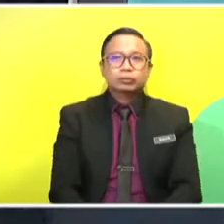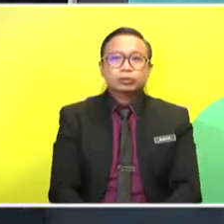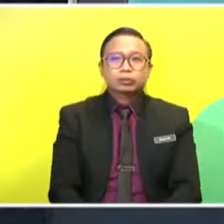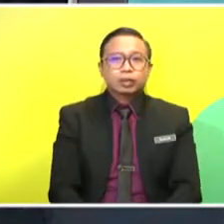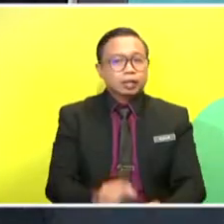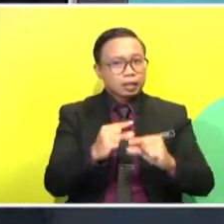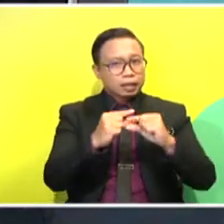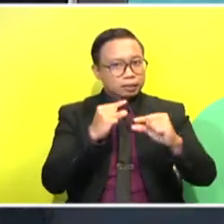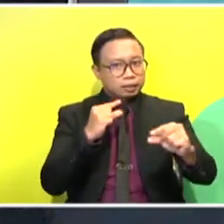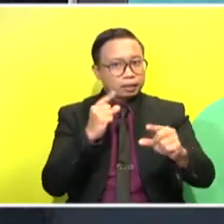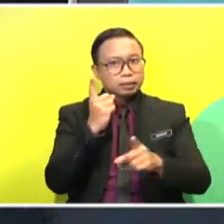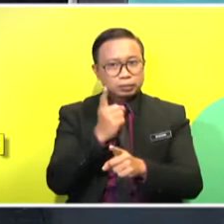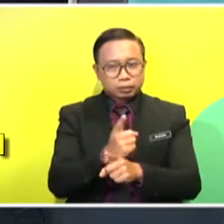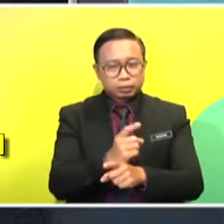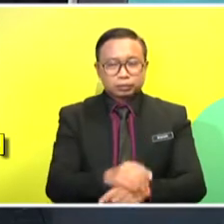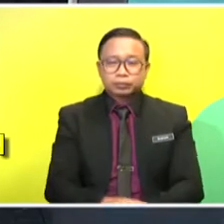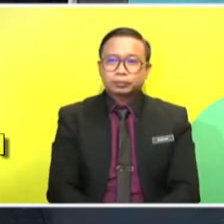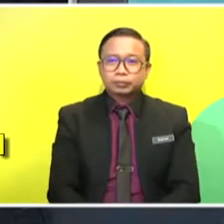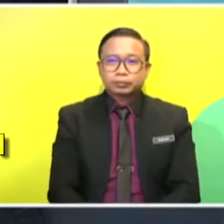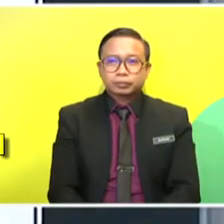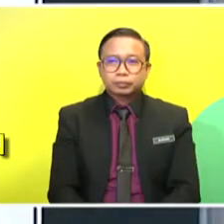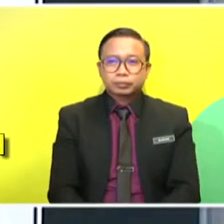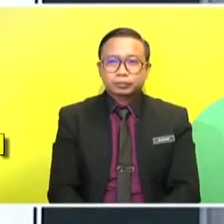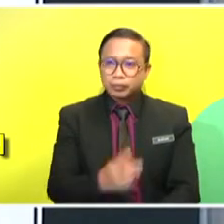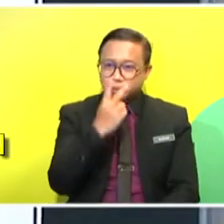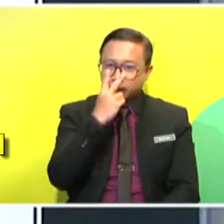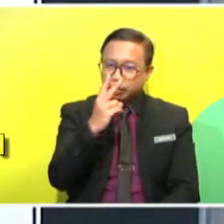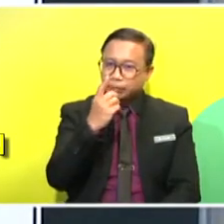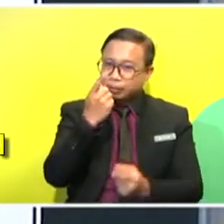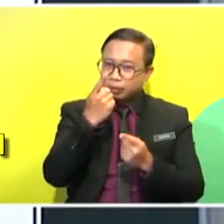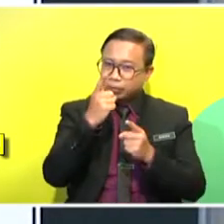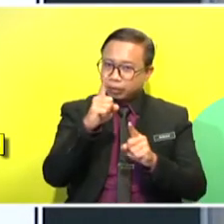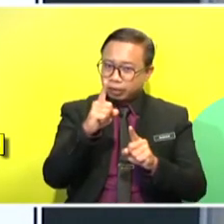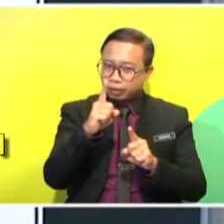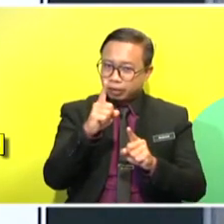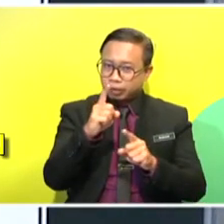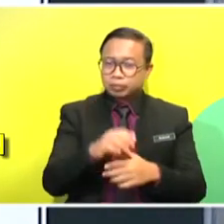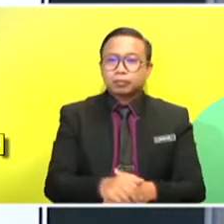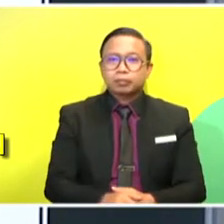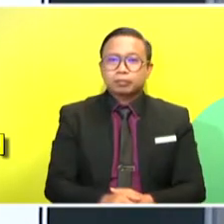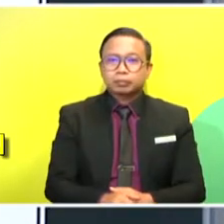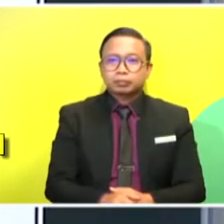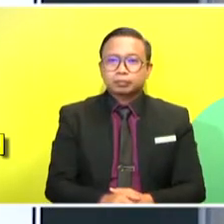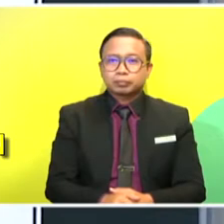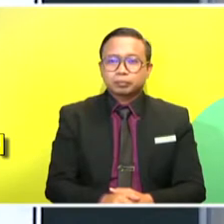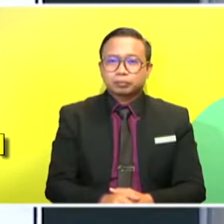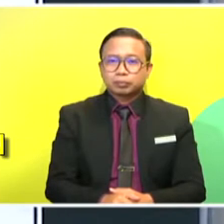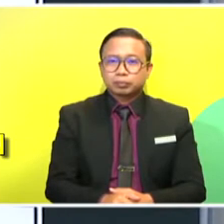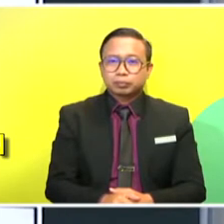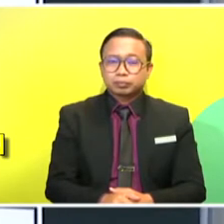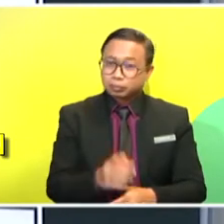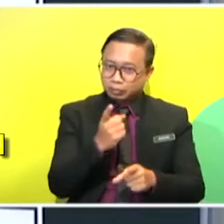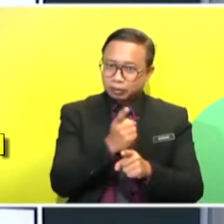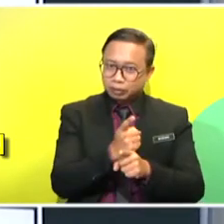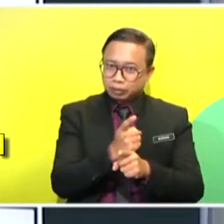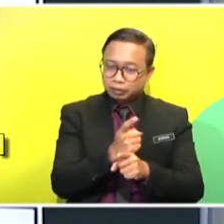garisan yang sepatutnya. Okey, saya nampak ini jawapannya cikgu. Okey, saya akan klikkan di bahagian atas ini. Betul. Betul.